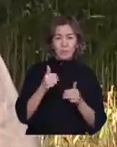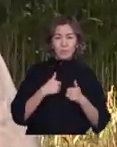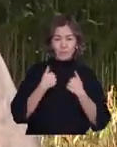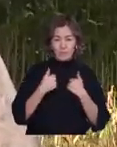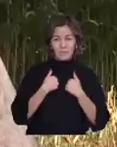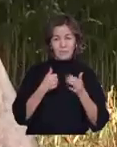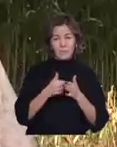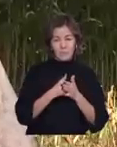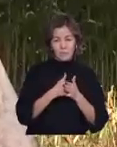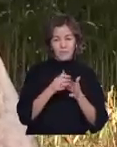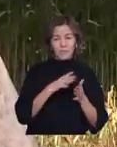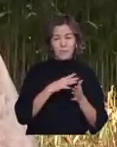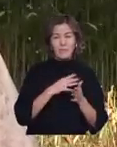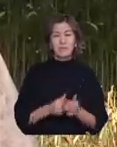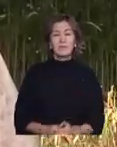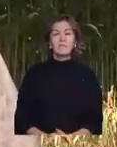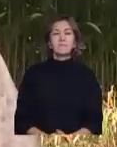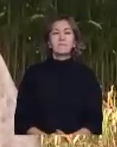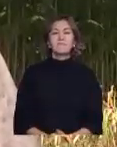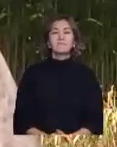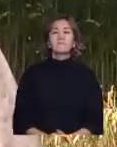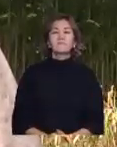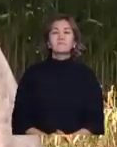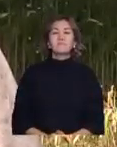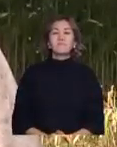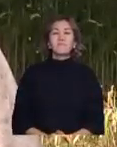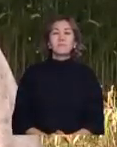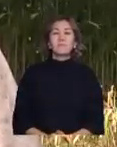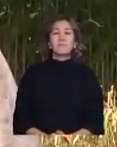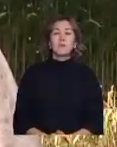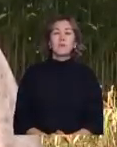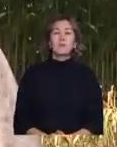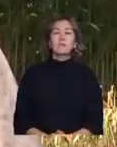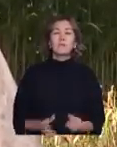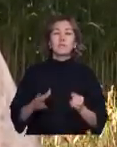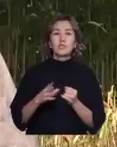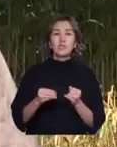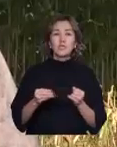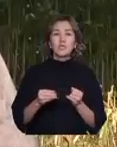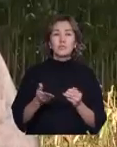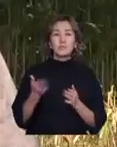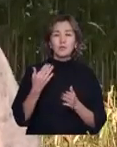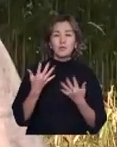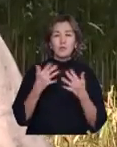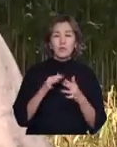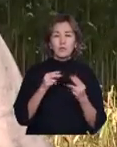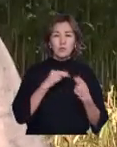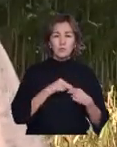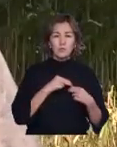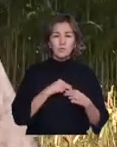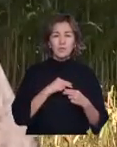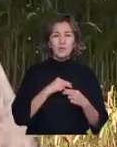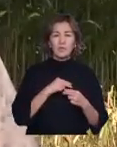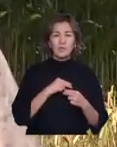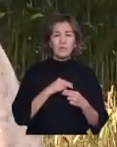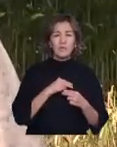состояниеге. Содан жұмысымызды бастап кеттік. Осы жерде бұрынғы совхозда істеген